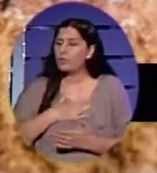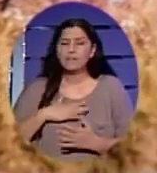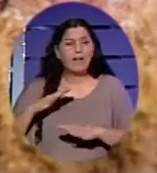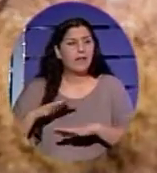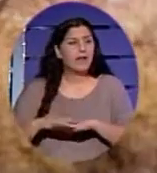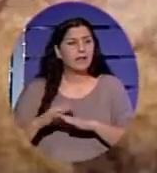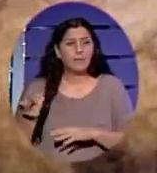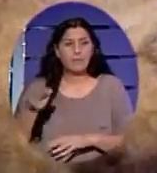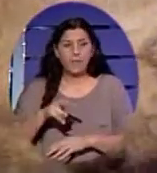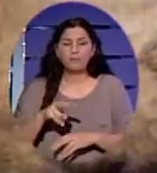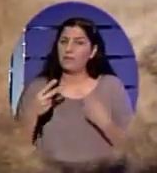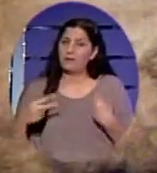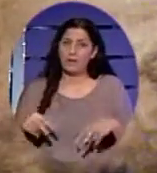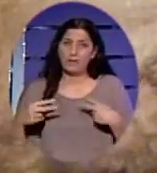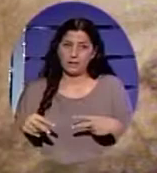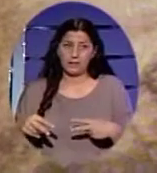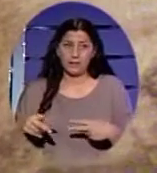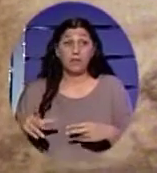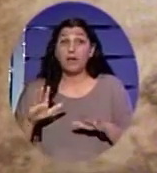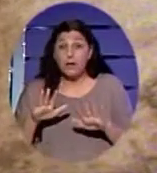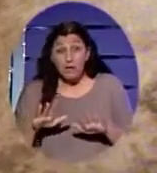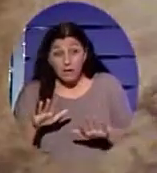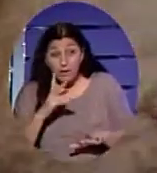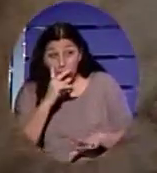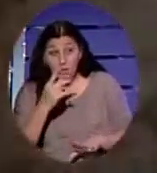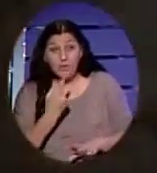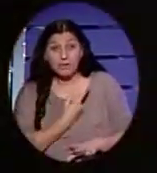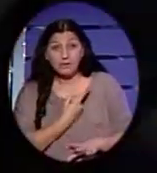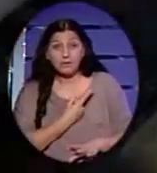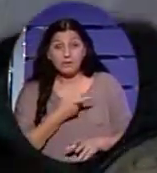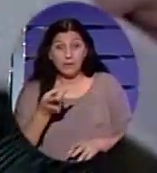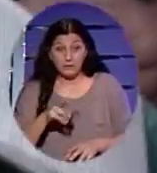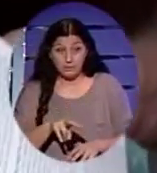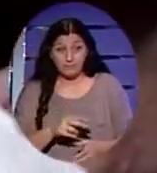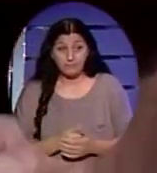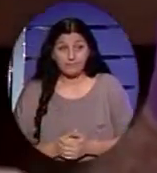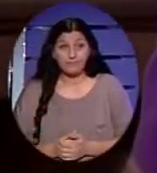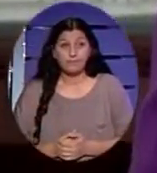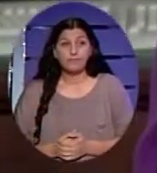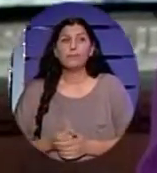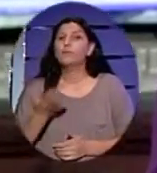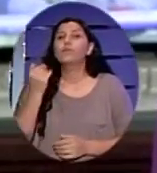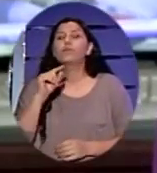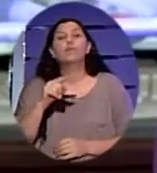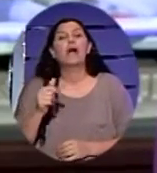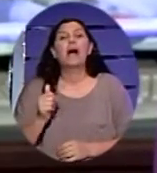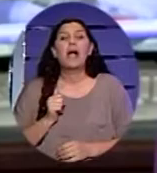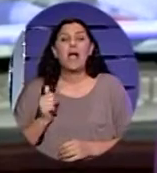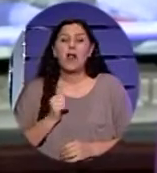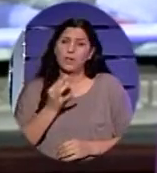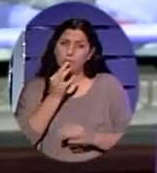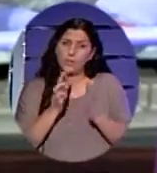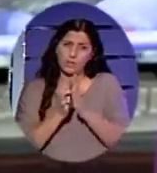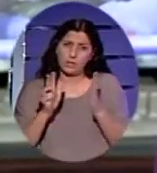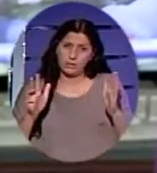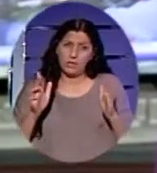הוא פוחד. ככה גם אני אראה כשהארג. רמי בר אילן היה חייל בסדיר במלחמת יום